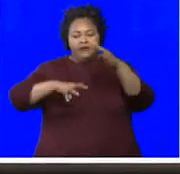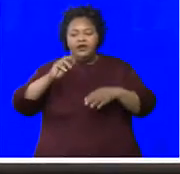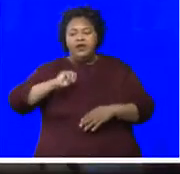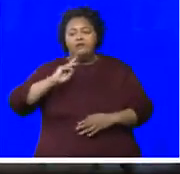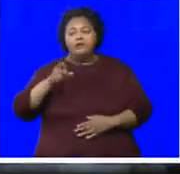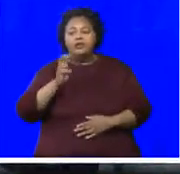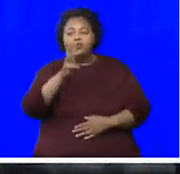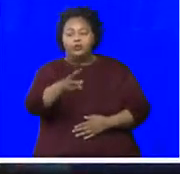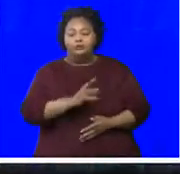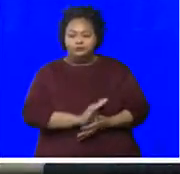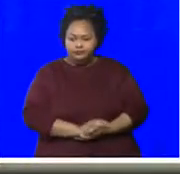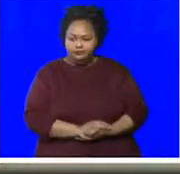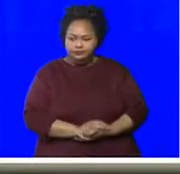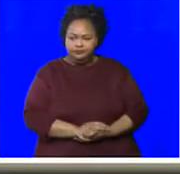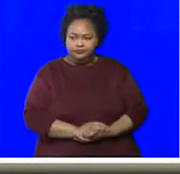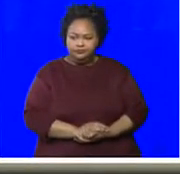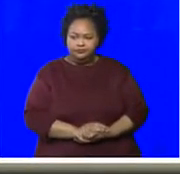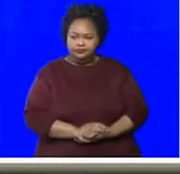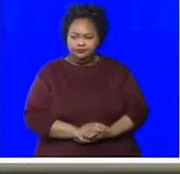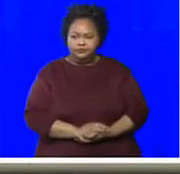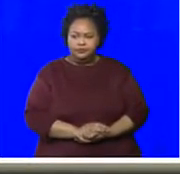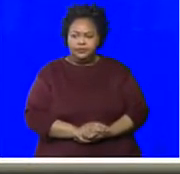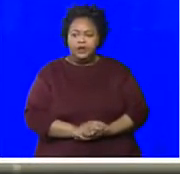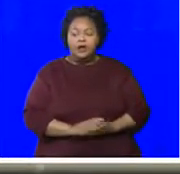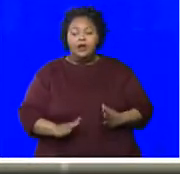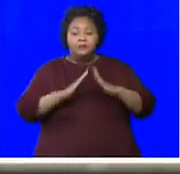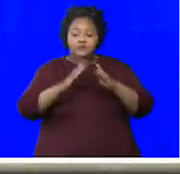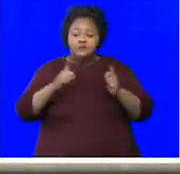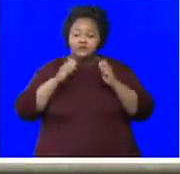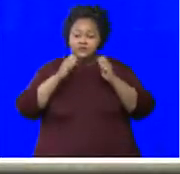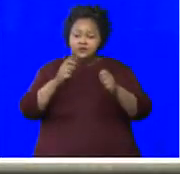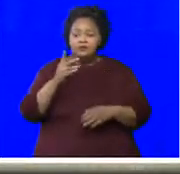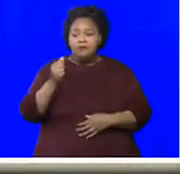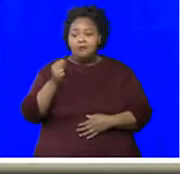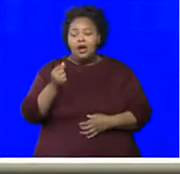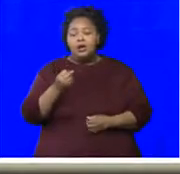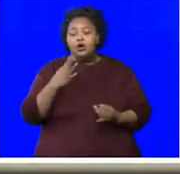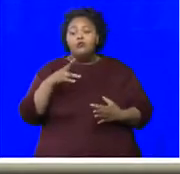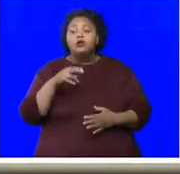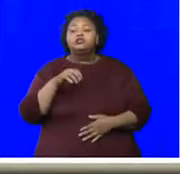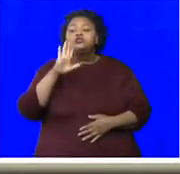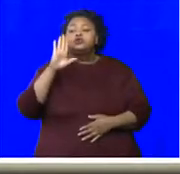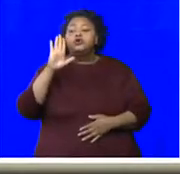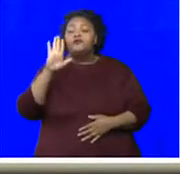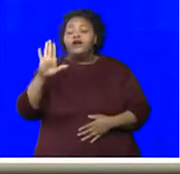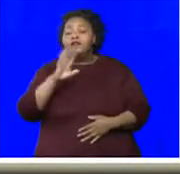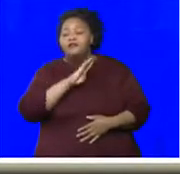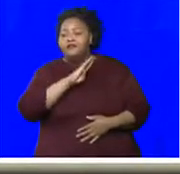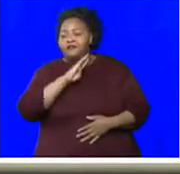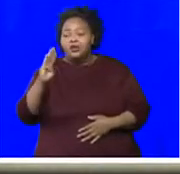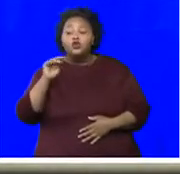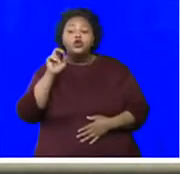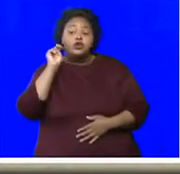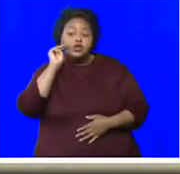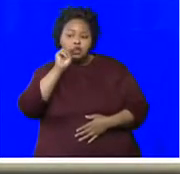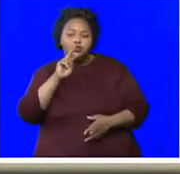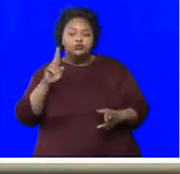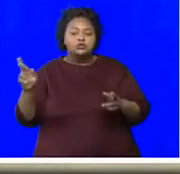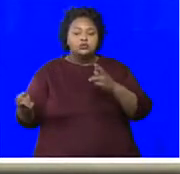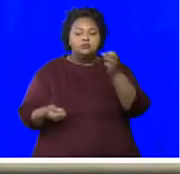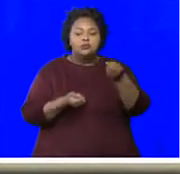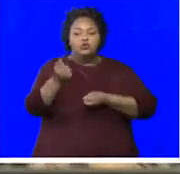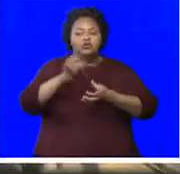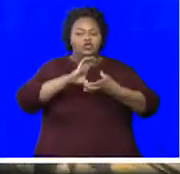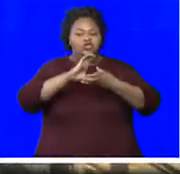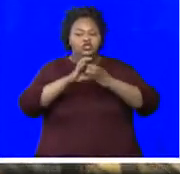eminyakeni losetulu. Litikwete emisebeni lemikhulu nekuthutha lidzinga imali lengetulu kwetigidzigidzi letisihlanu temalangeni 5 billion emalangeni